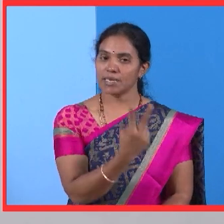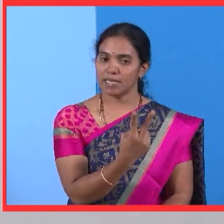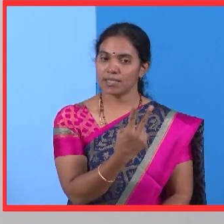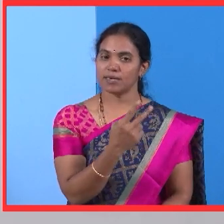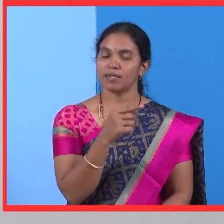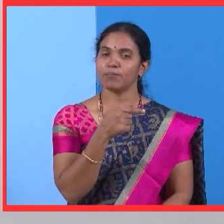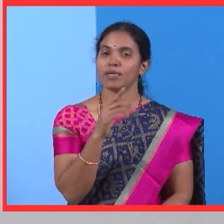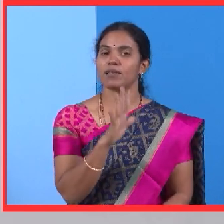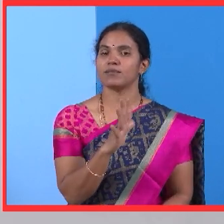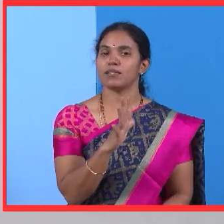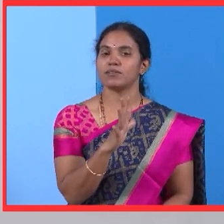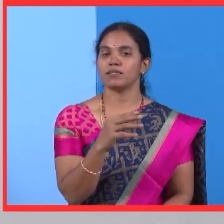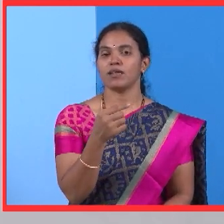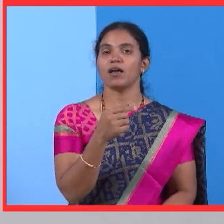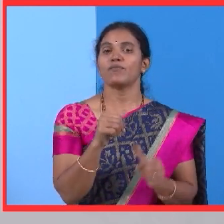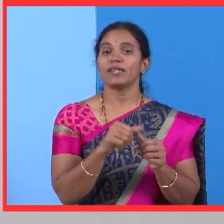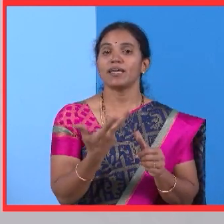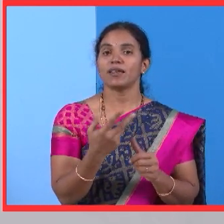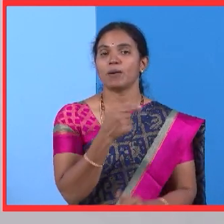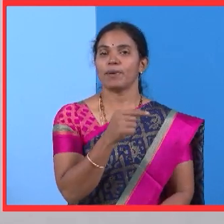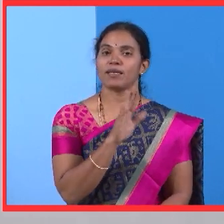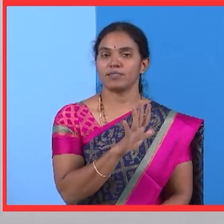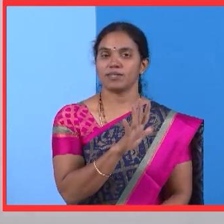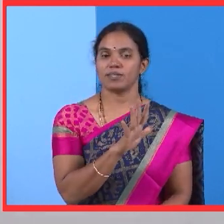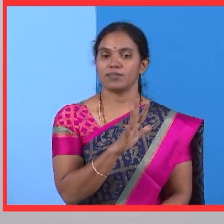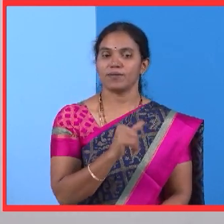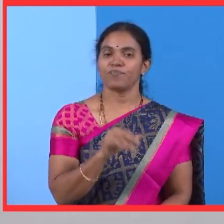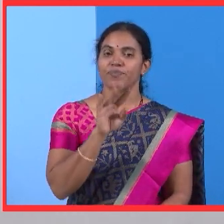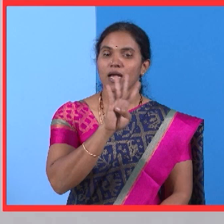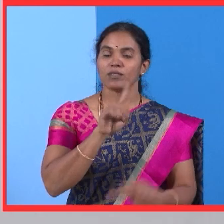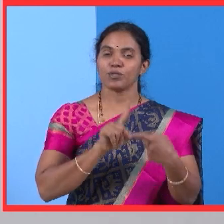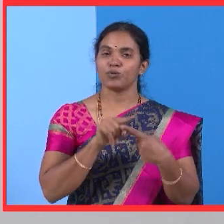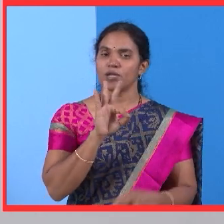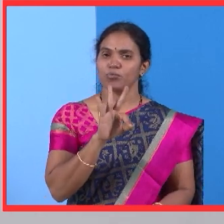4 3 7 7 மைனஸ் 2 5